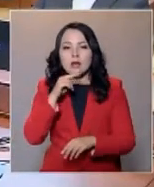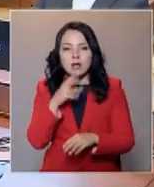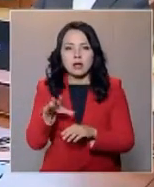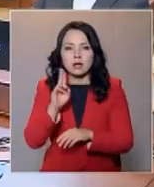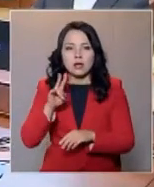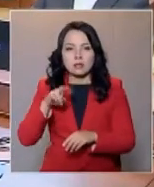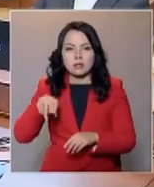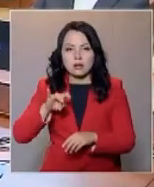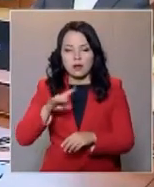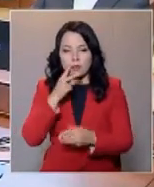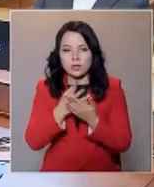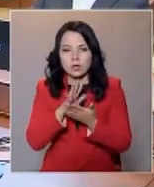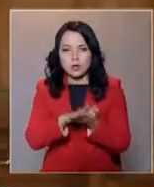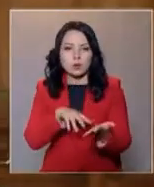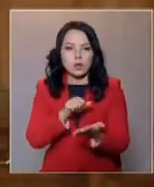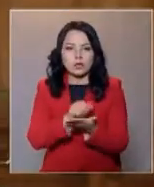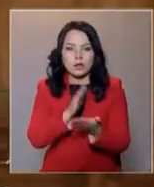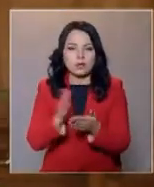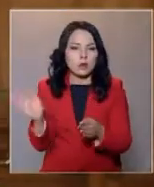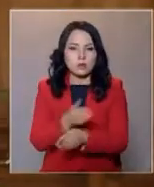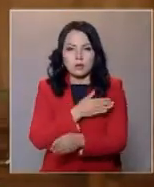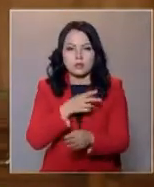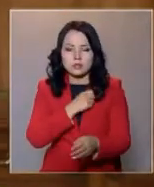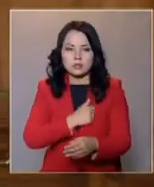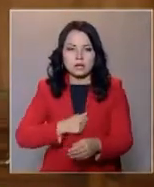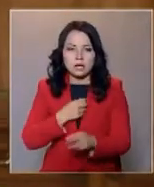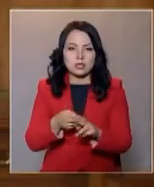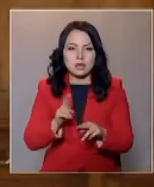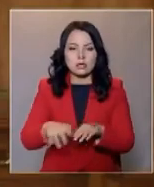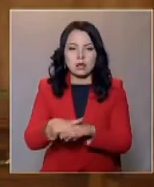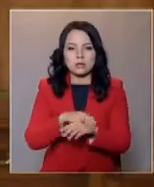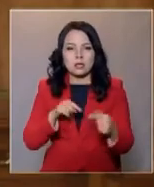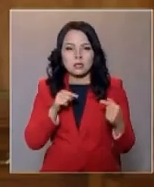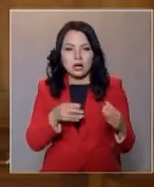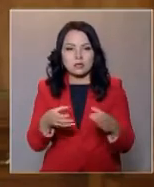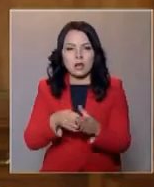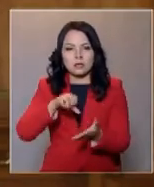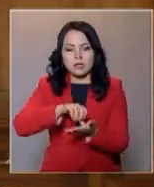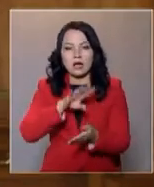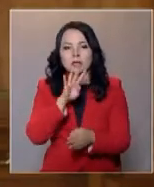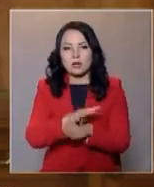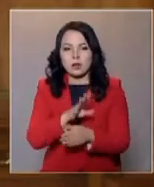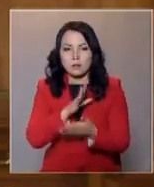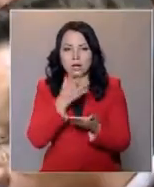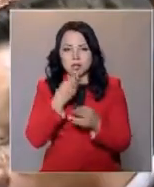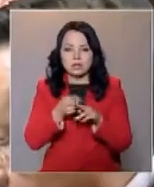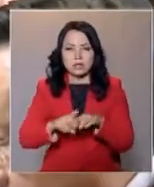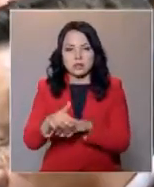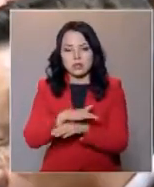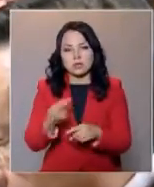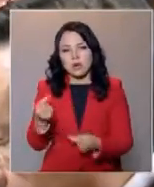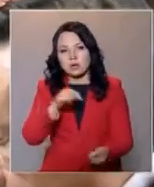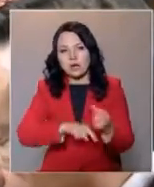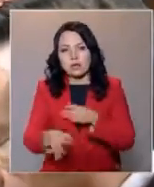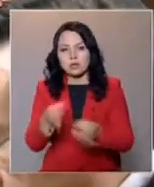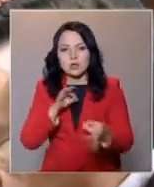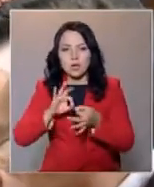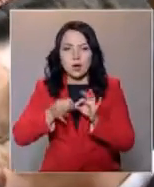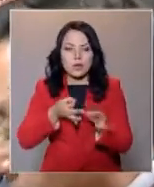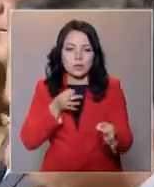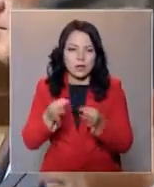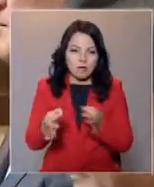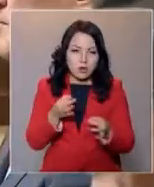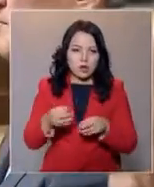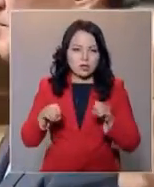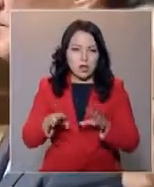Попытки КНДР уничтожить устройство спровоцировали взаимные артобстрелы. Сейчас обе стороны ведут сложные